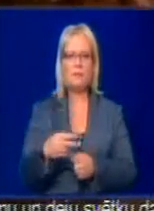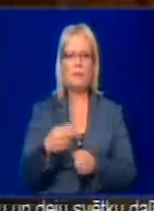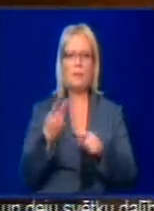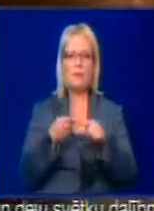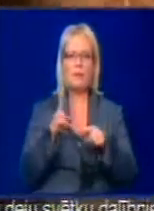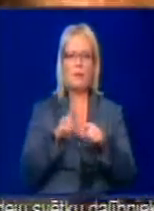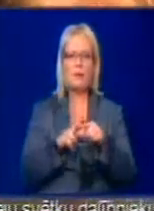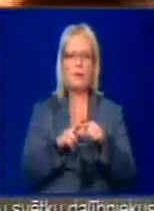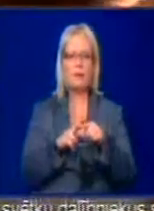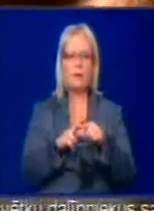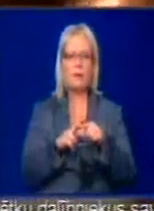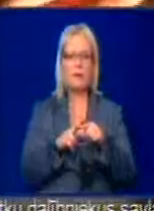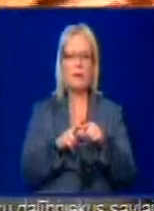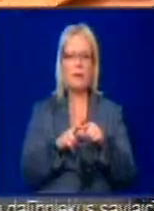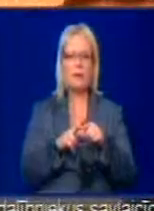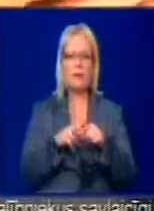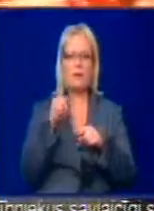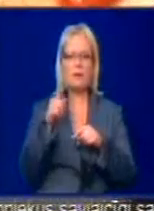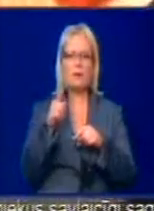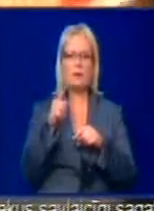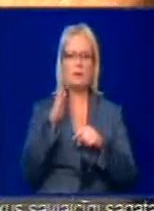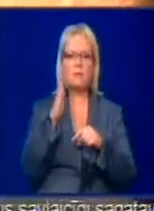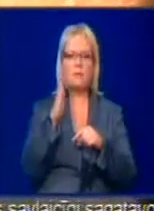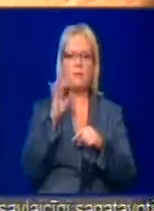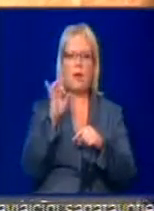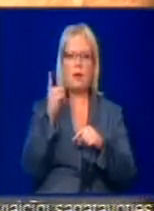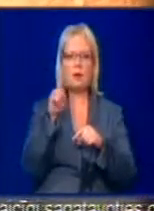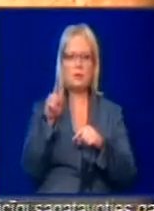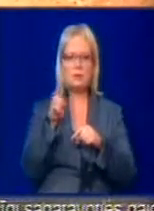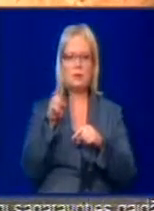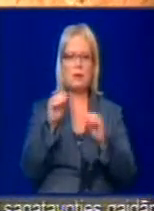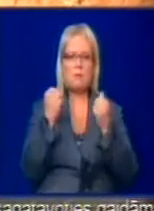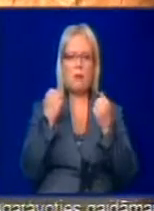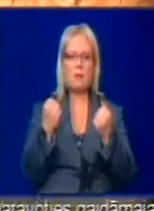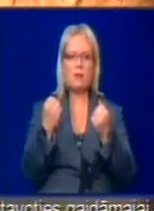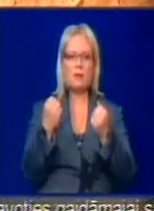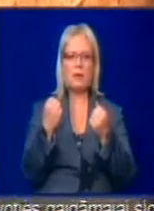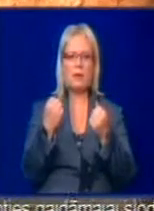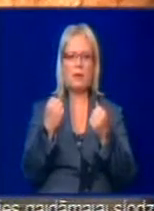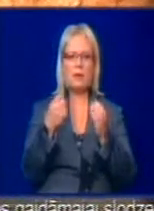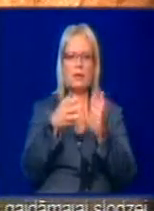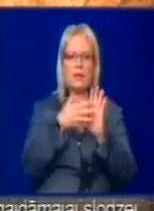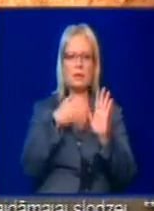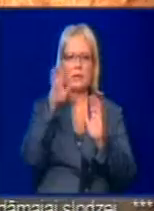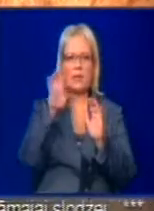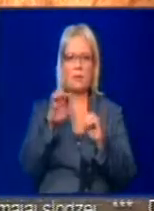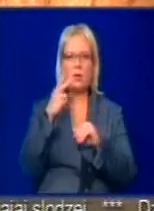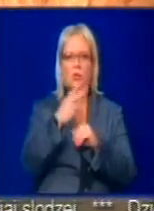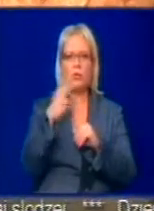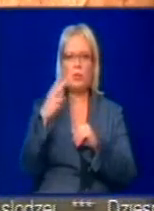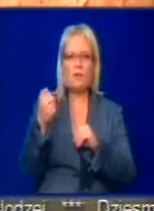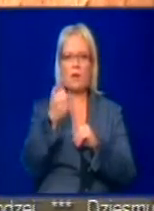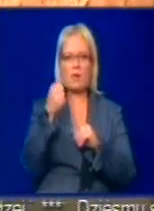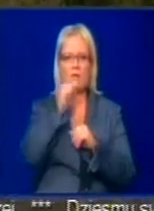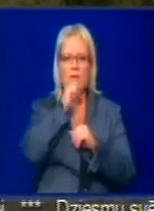Jā. Tad, vienzīt, tas Matijas Bachs, kurš jau tā pamatīgāk ir ieskrāpējis, tas ir kāds 22